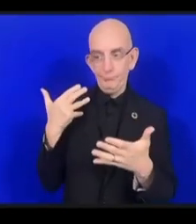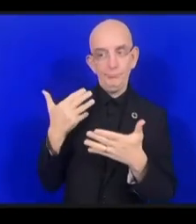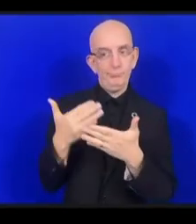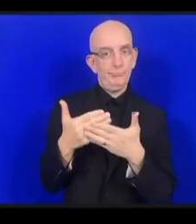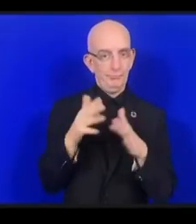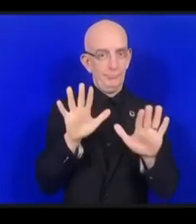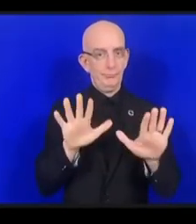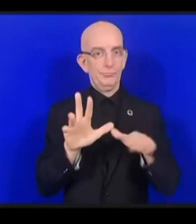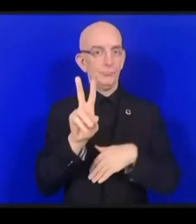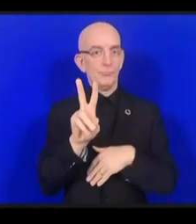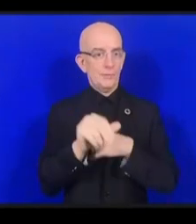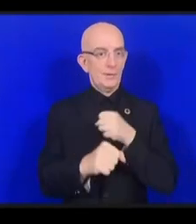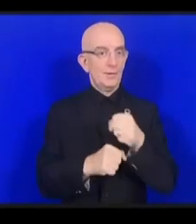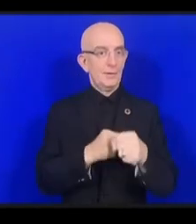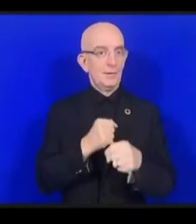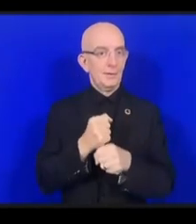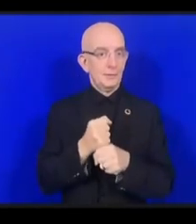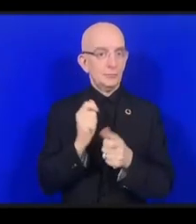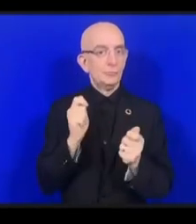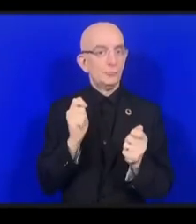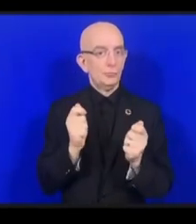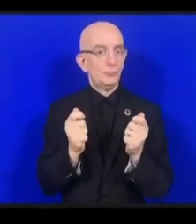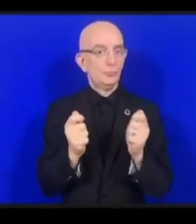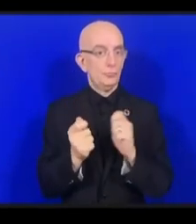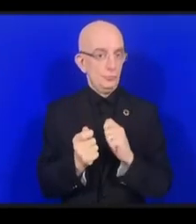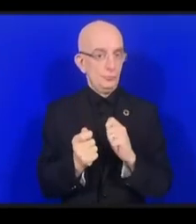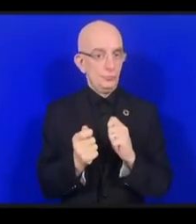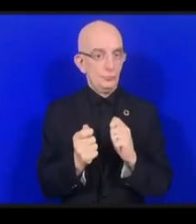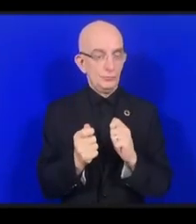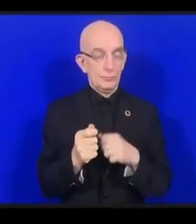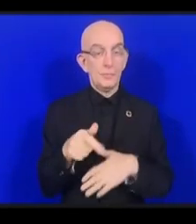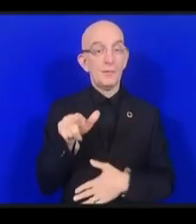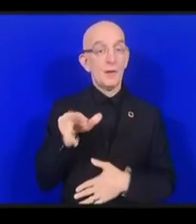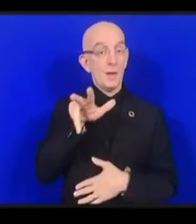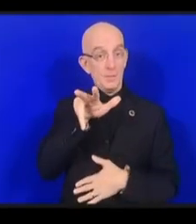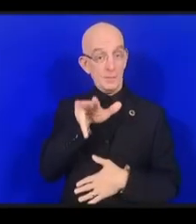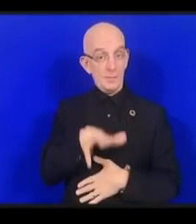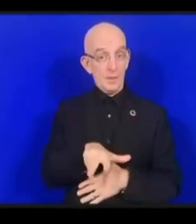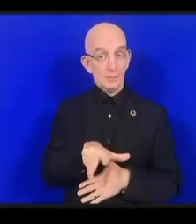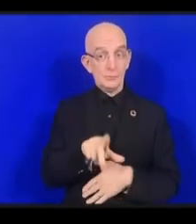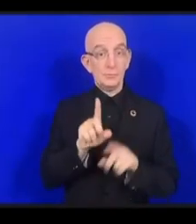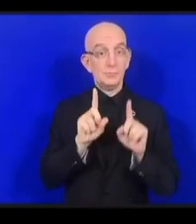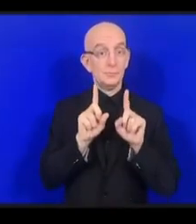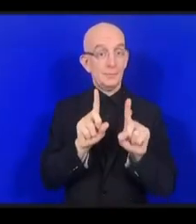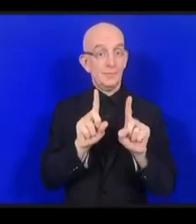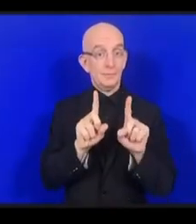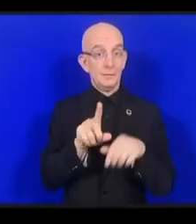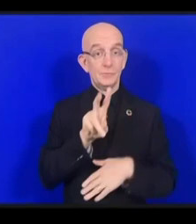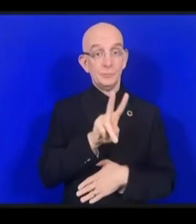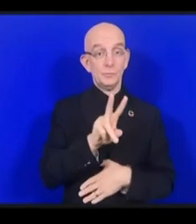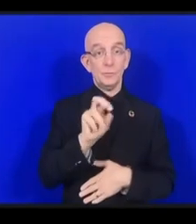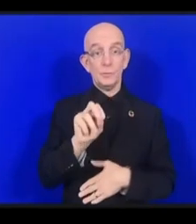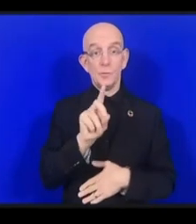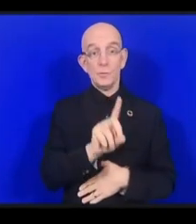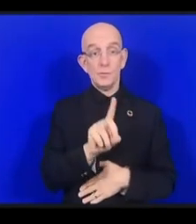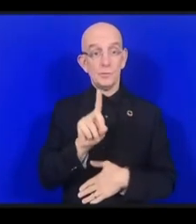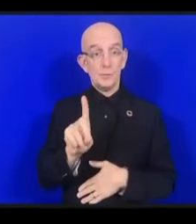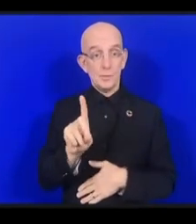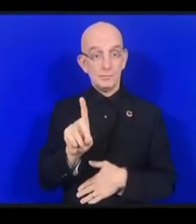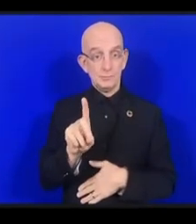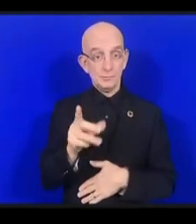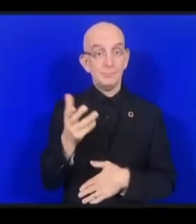3月11日、東日本大震災が起こりました。地震、大津波、それ